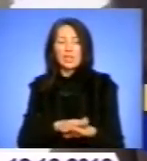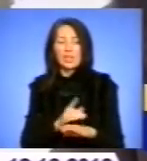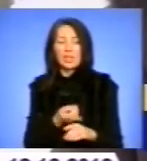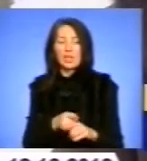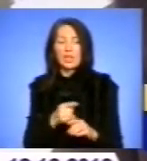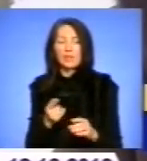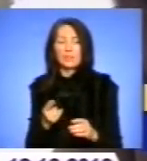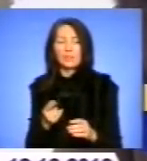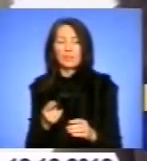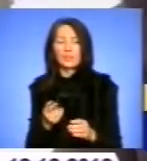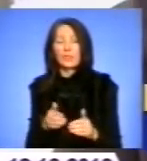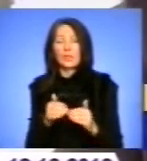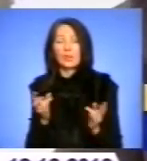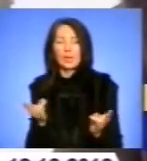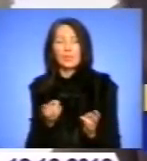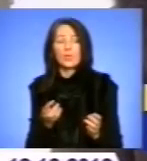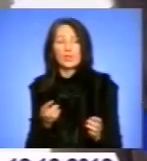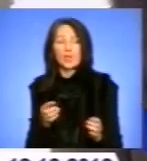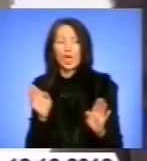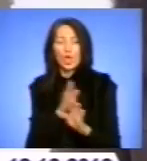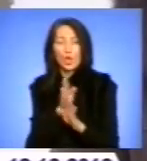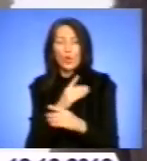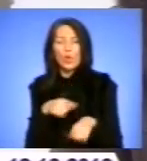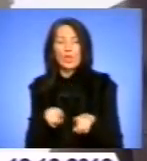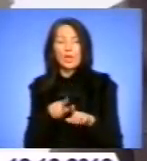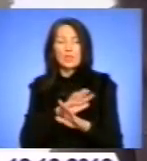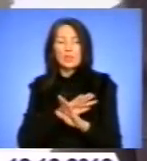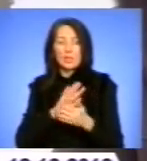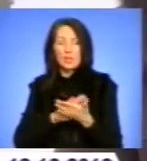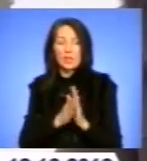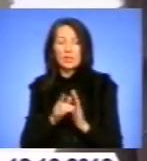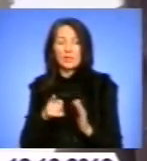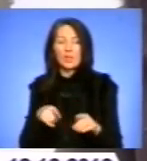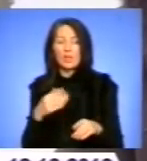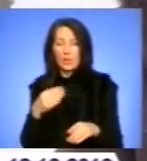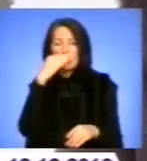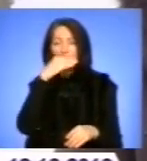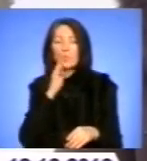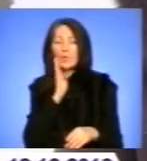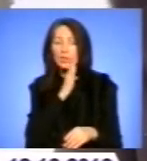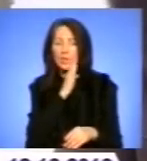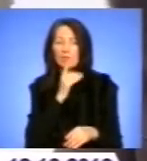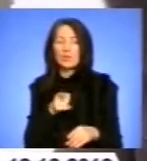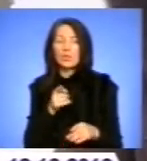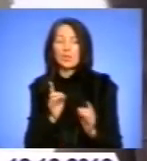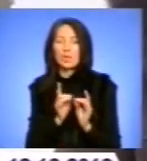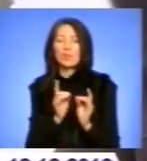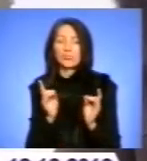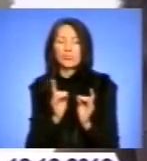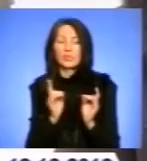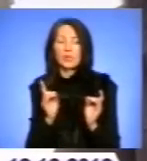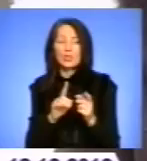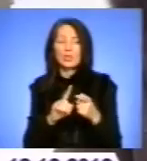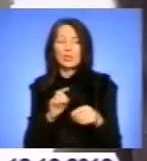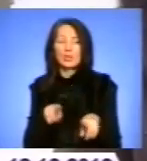напевно, доля така склалася в них і в їхніх батьків, це ті, які прикуті до ліжка діти. І